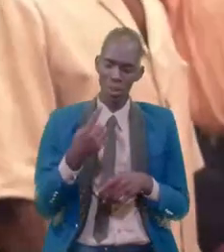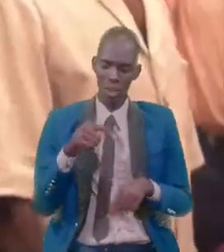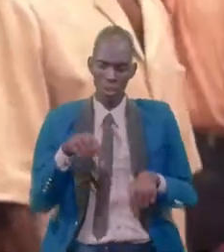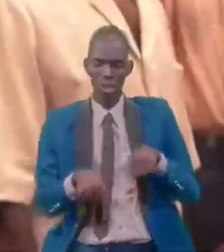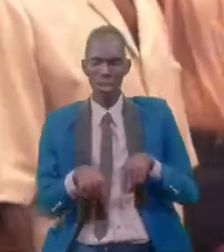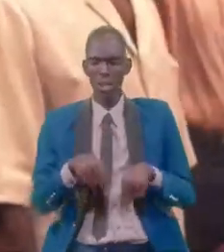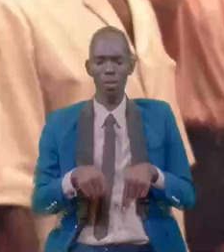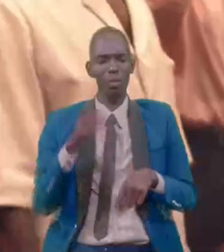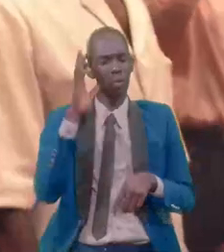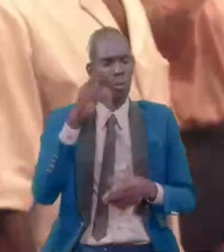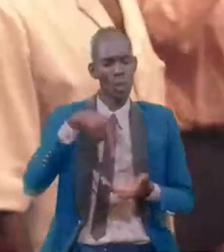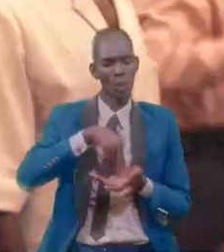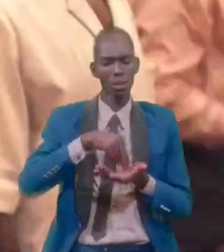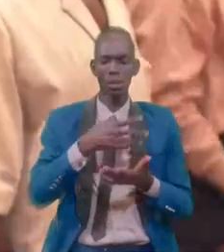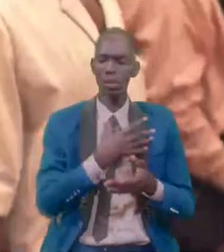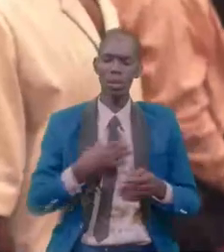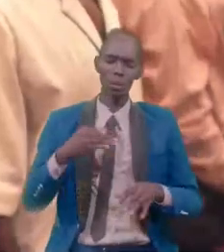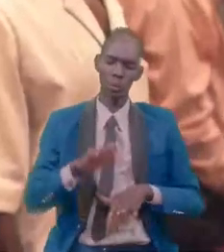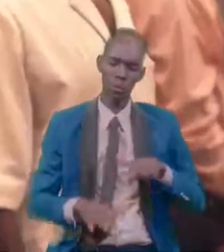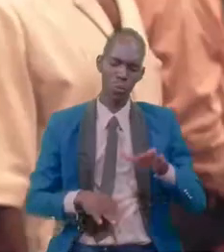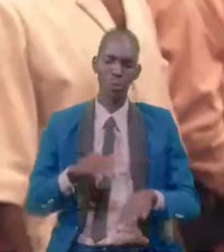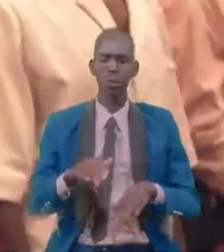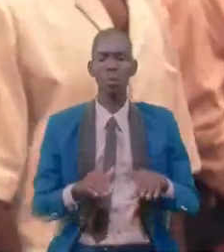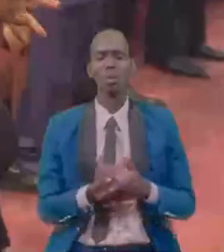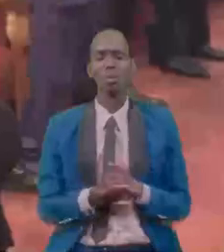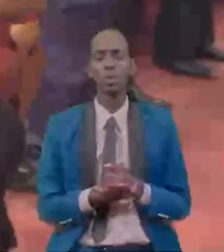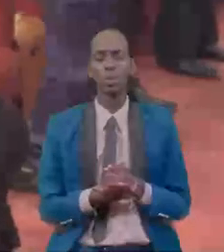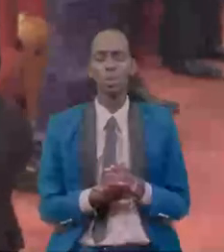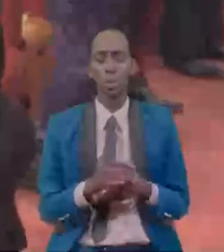Les paralytiques vont se lever et marcher.